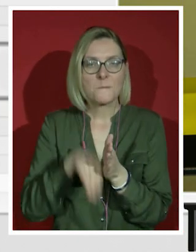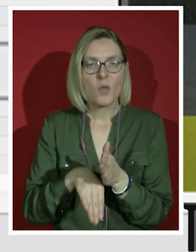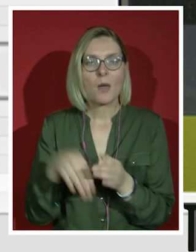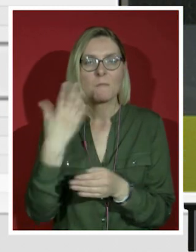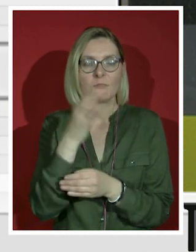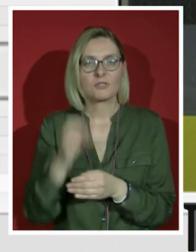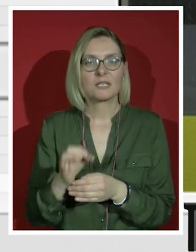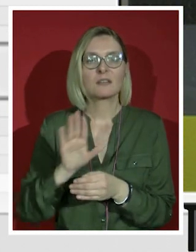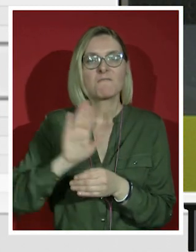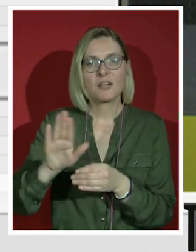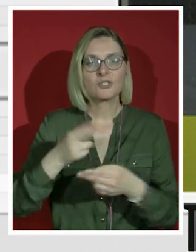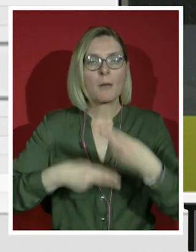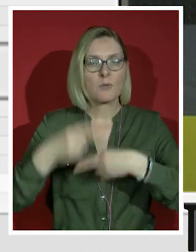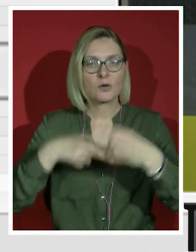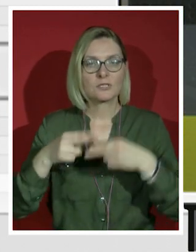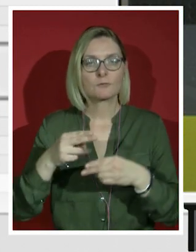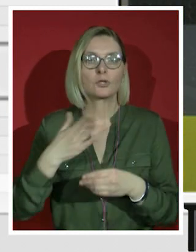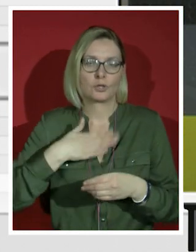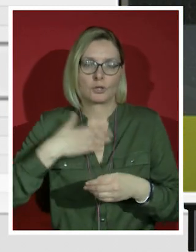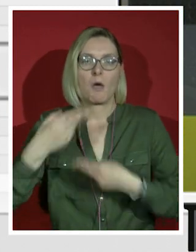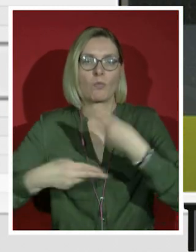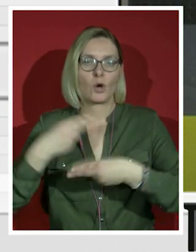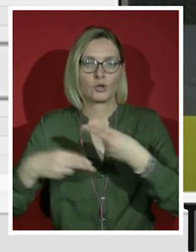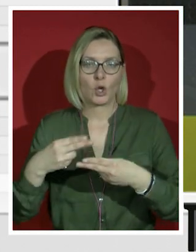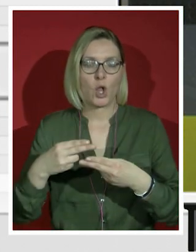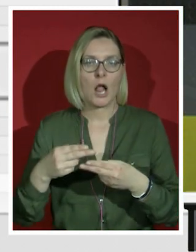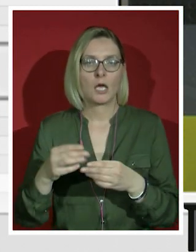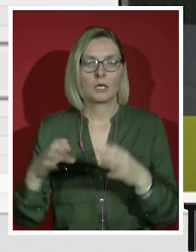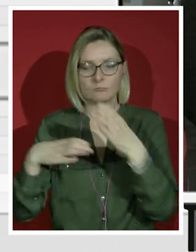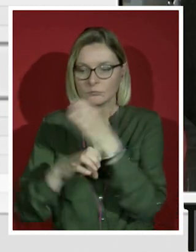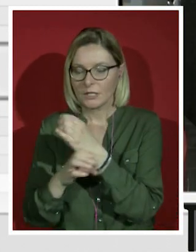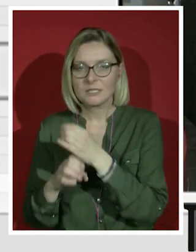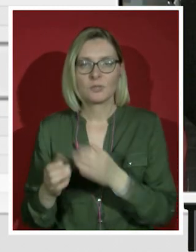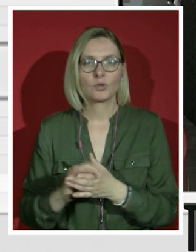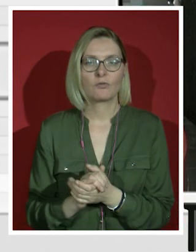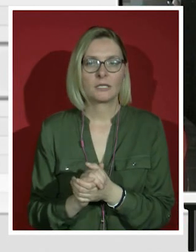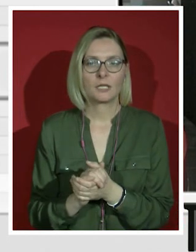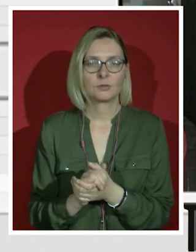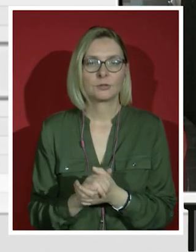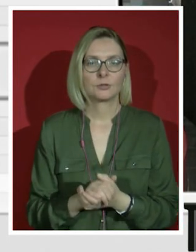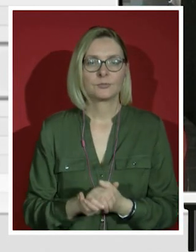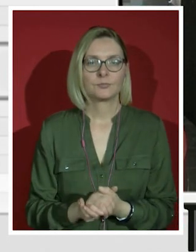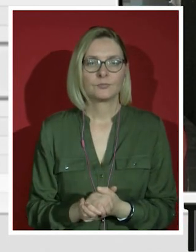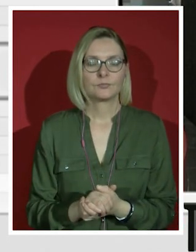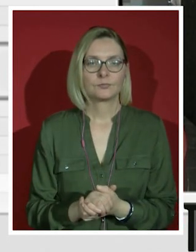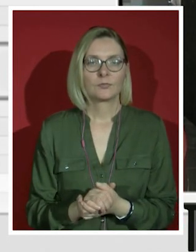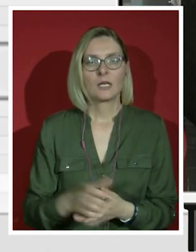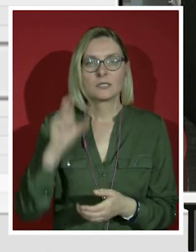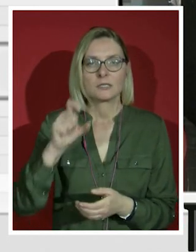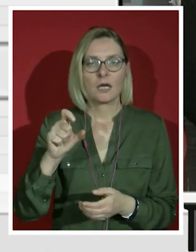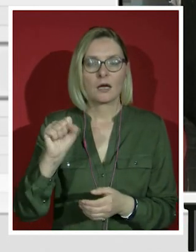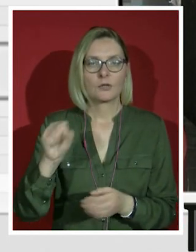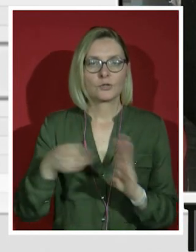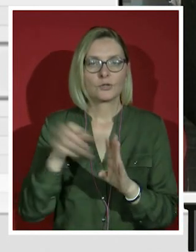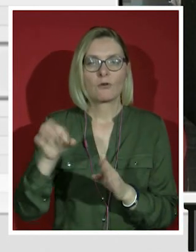и вашите производи подлежат на... Да. Да, примарните производители мора секоја година. Производители, така. Да. Сашо, вие сте